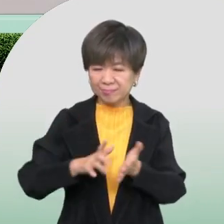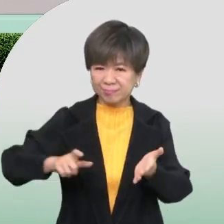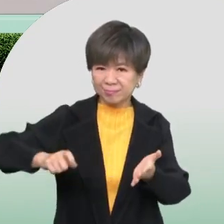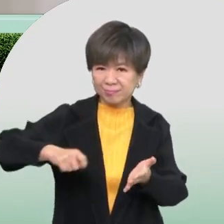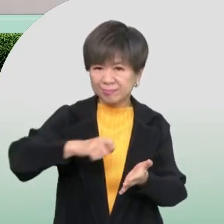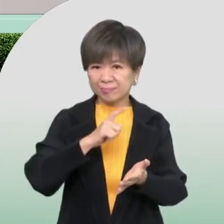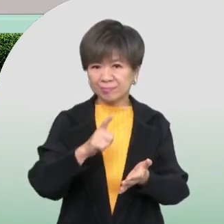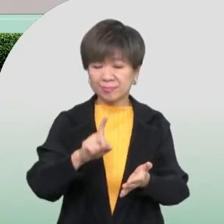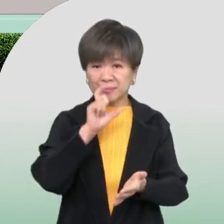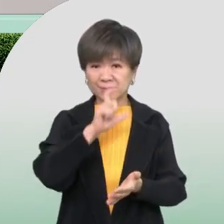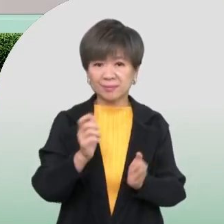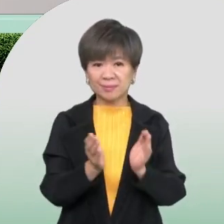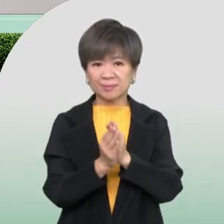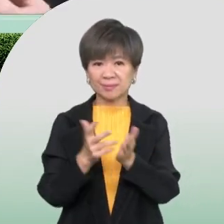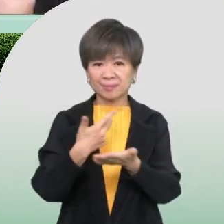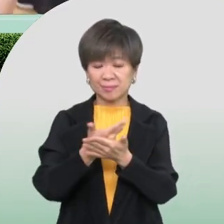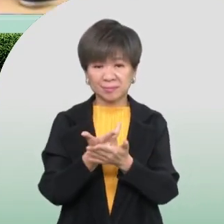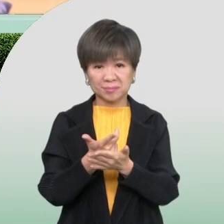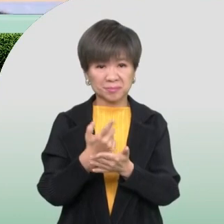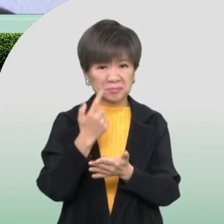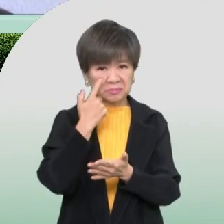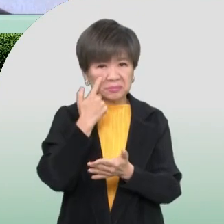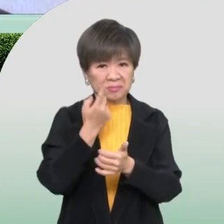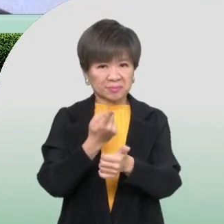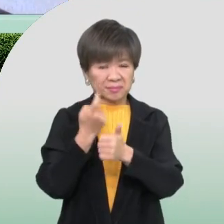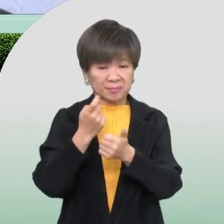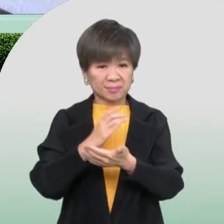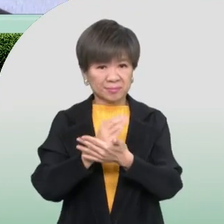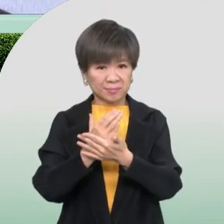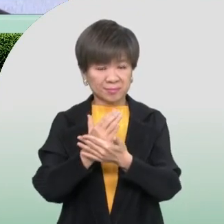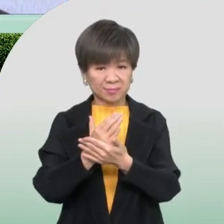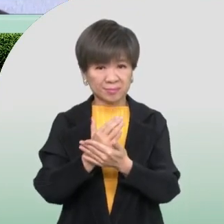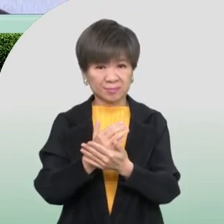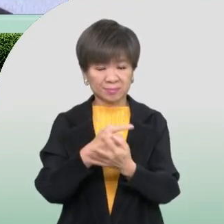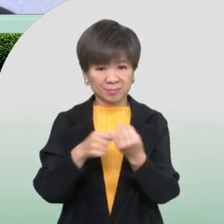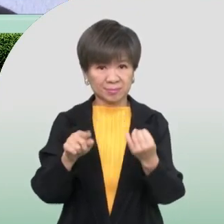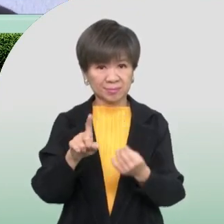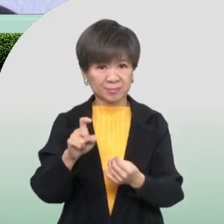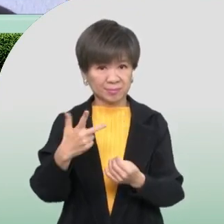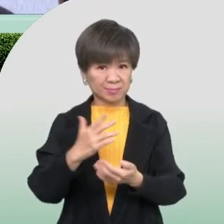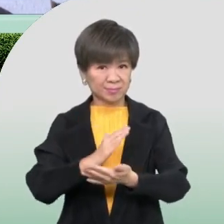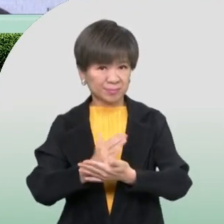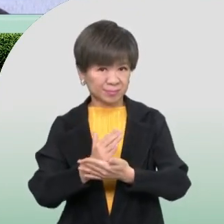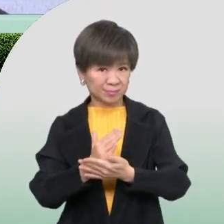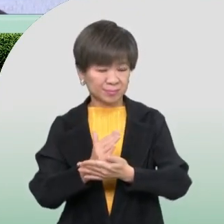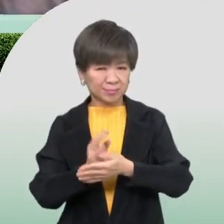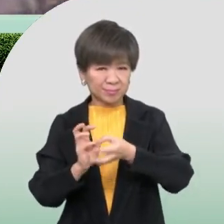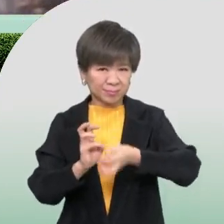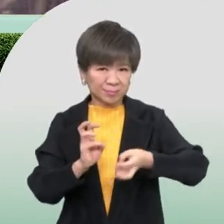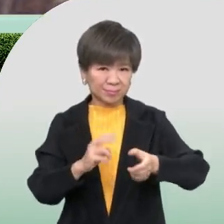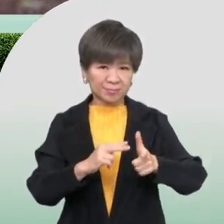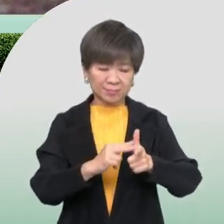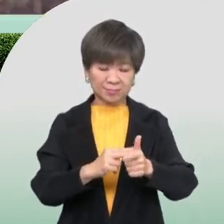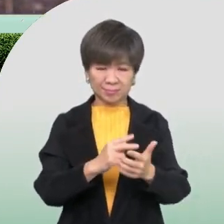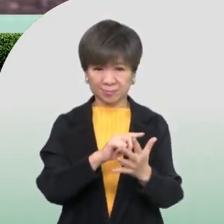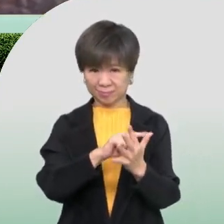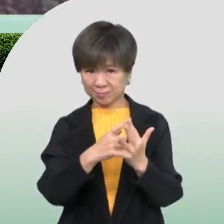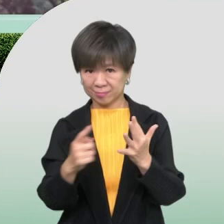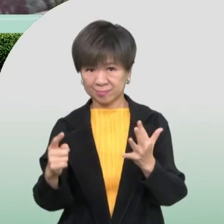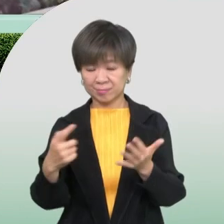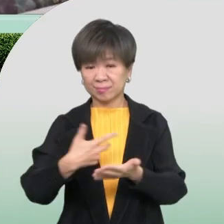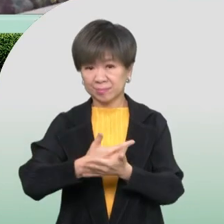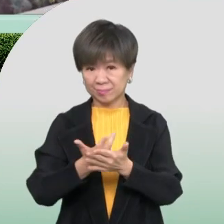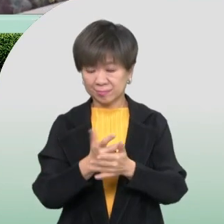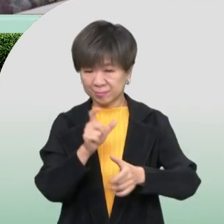下，結合到桃園藝術亮點嘅書，總共有十七本嘅內容啊，詳細講嘅小吉